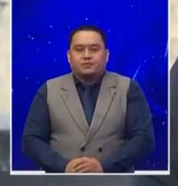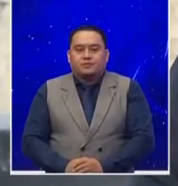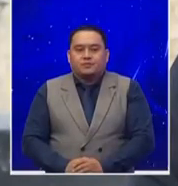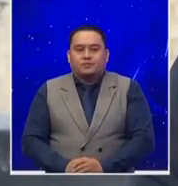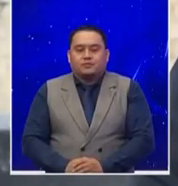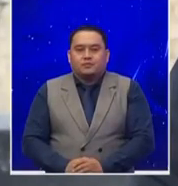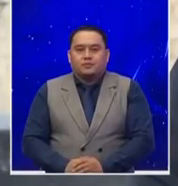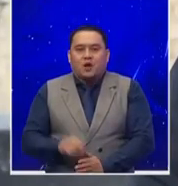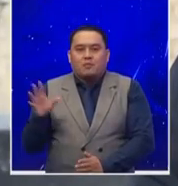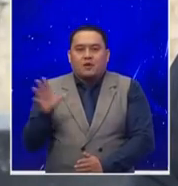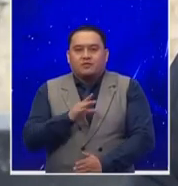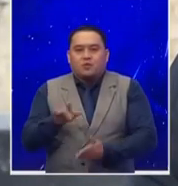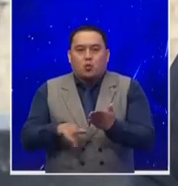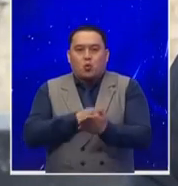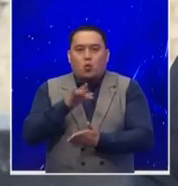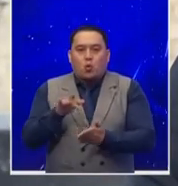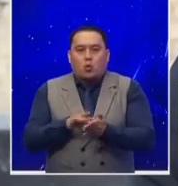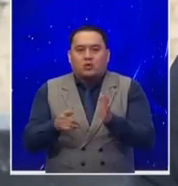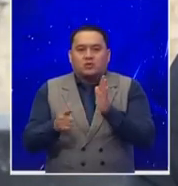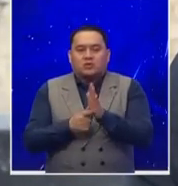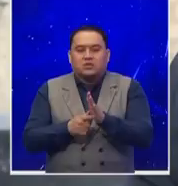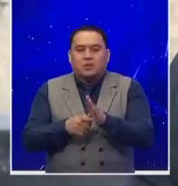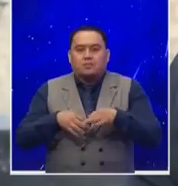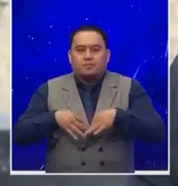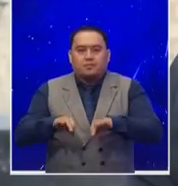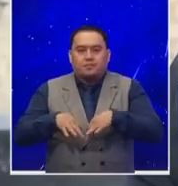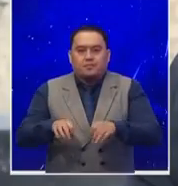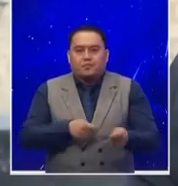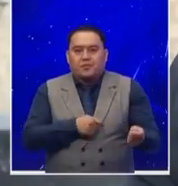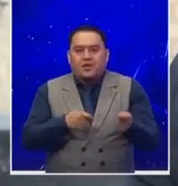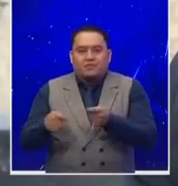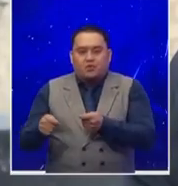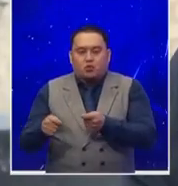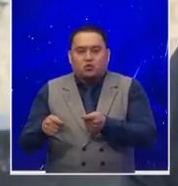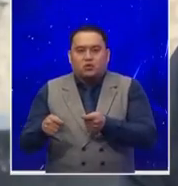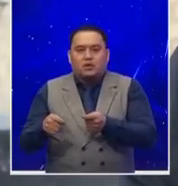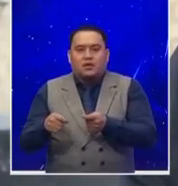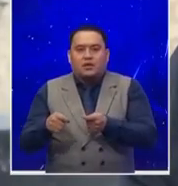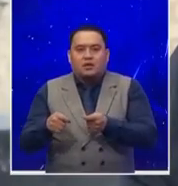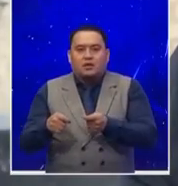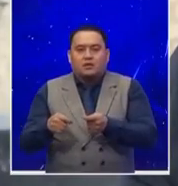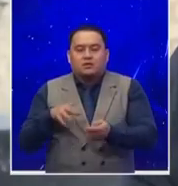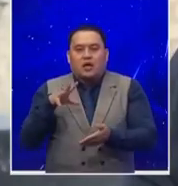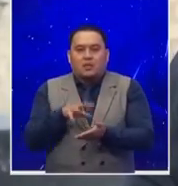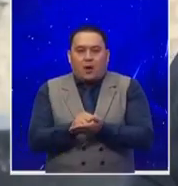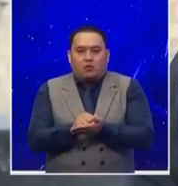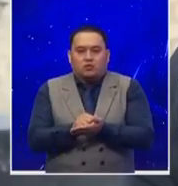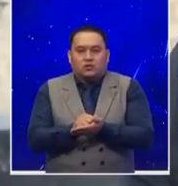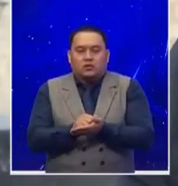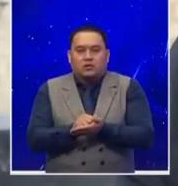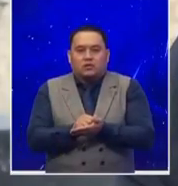По всему городу задействовано 7 автоперевозчиков, пассажироперевозки занимаются. Все